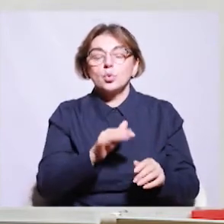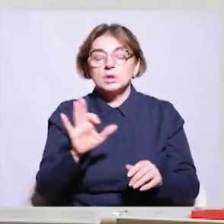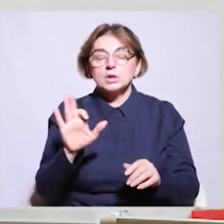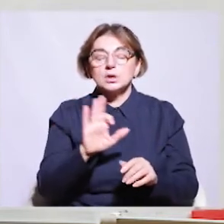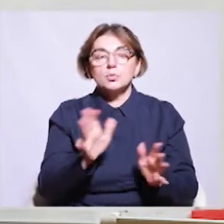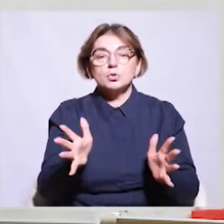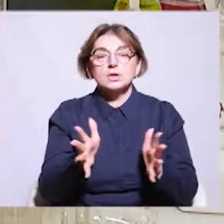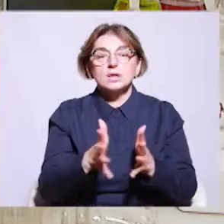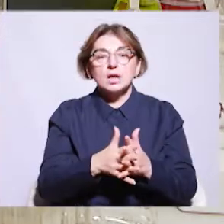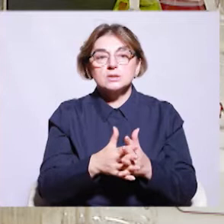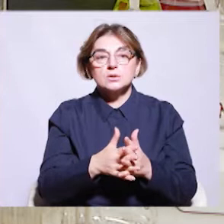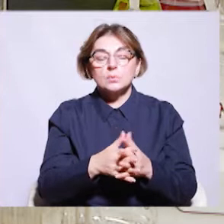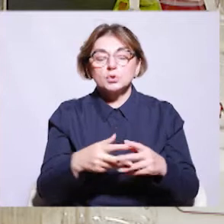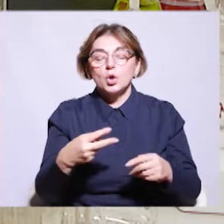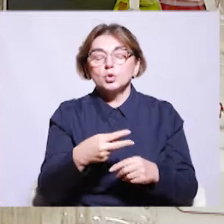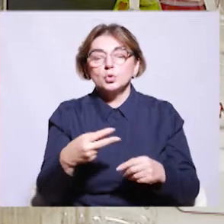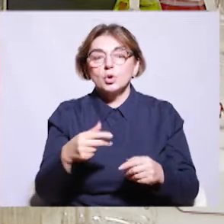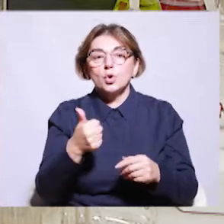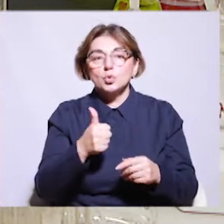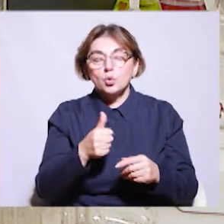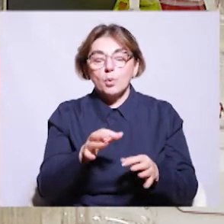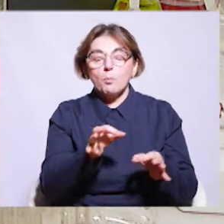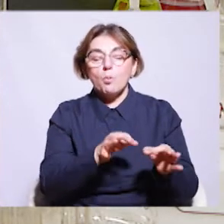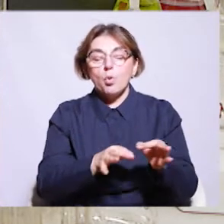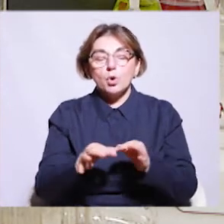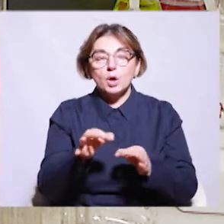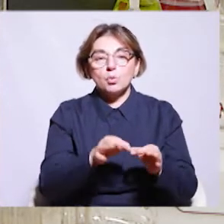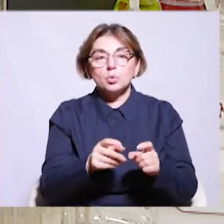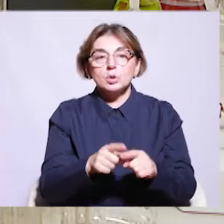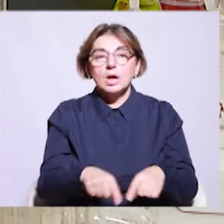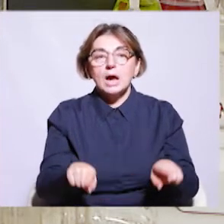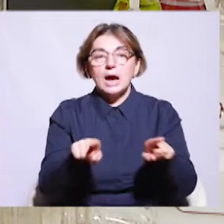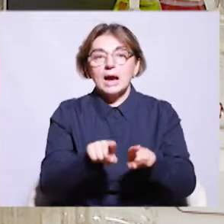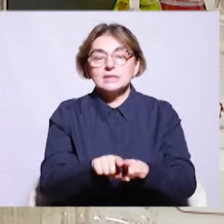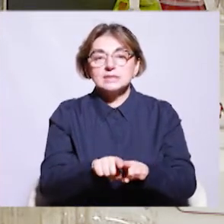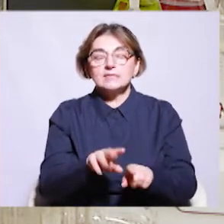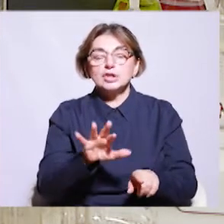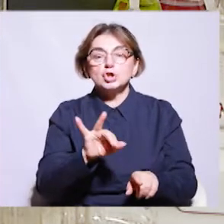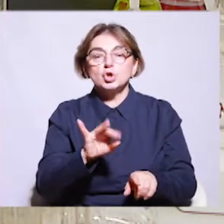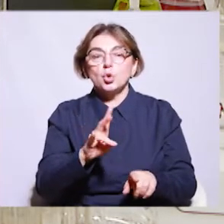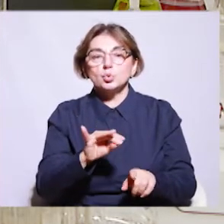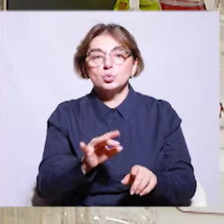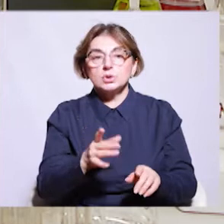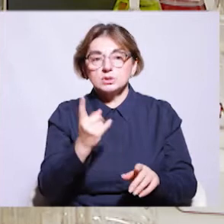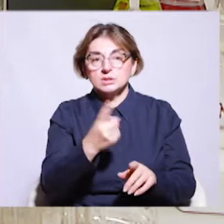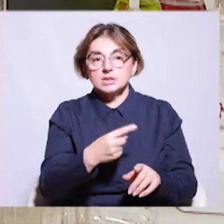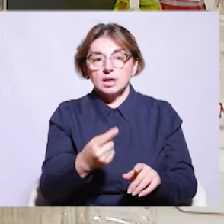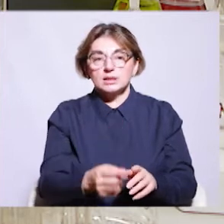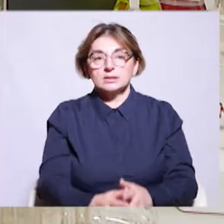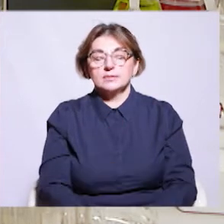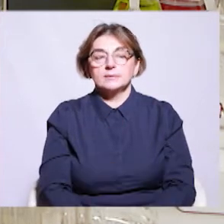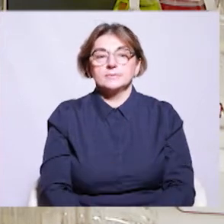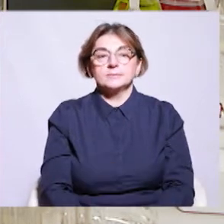ქიმიური რეაქციის ქიმიური ტოლობა როგორც მოლეკულური სახით, ასევე იონური სახით.